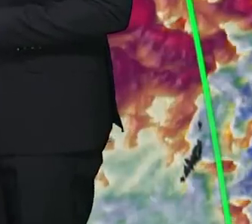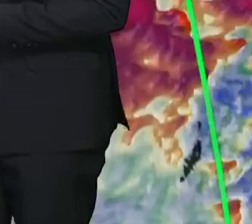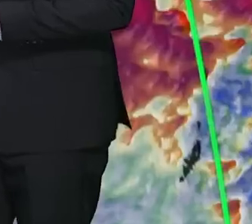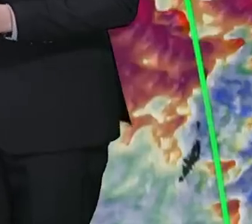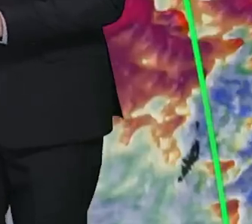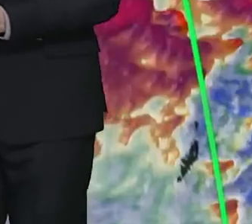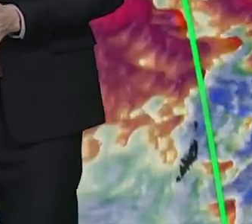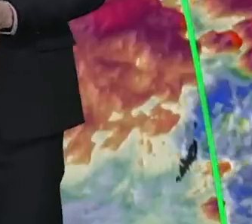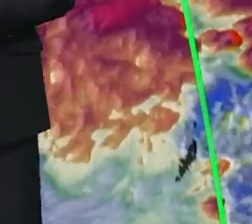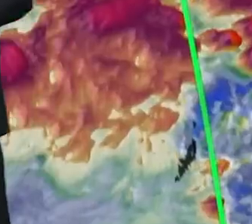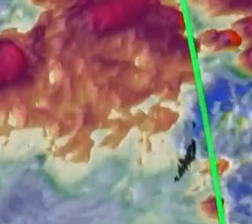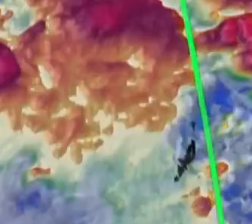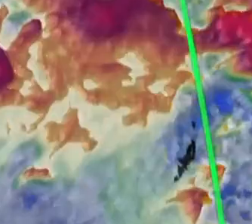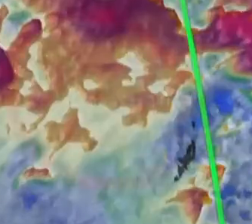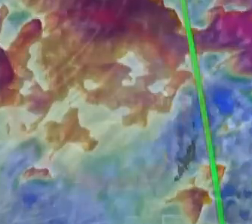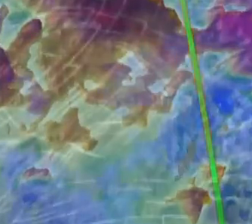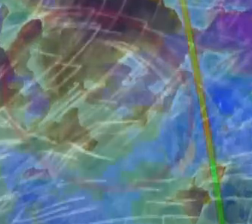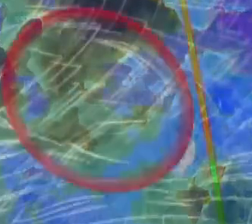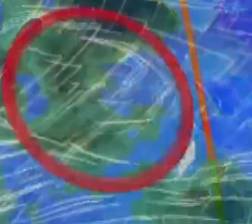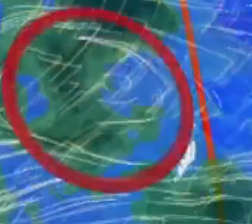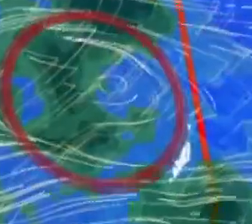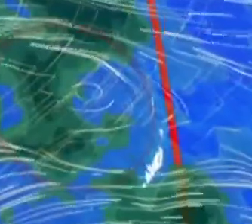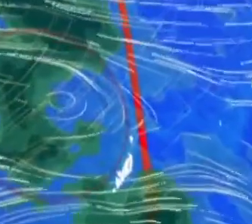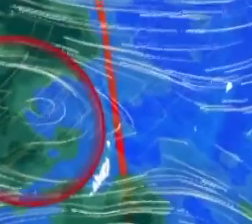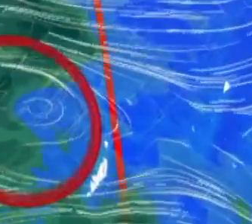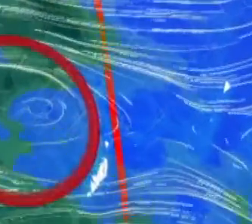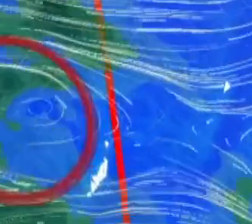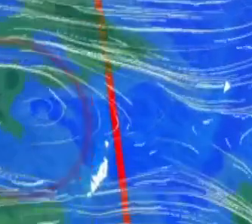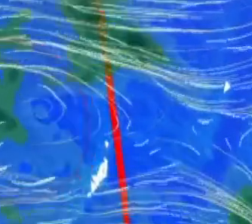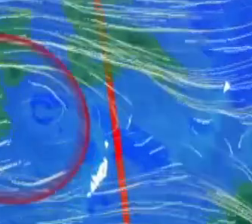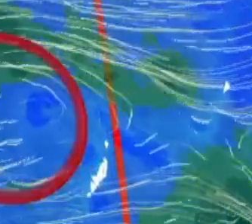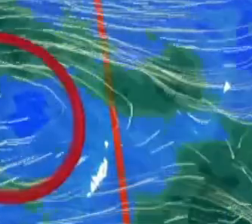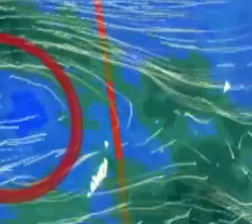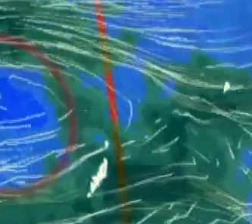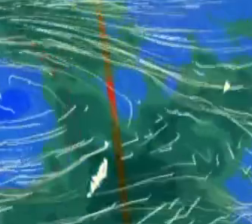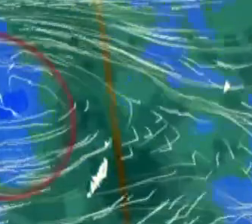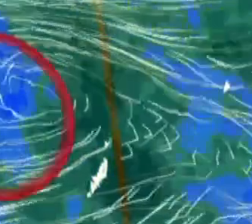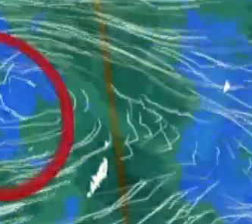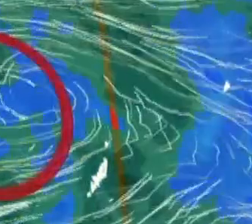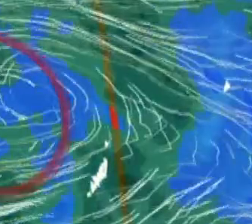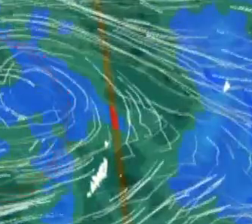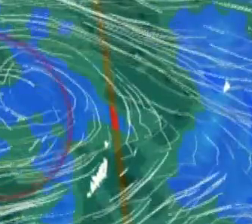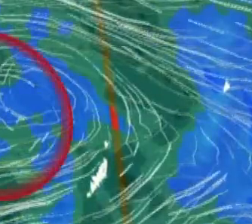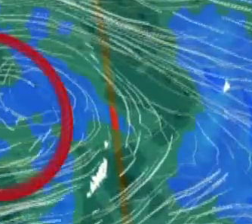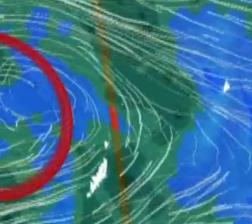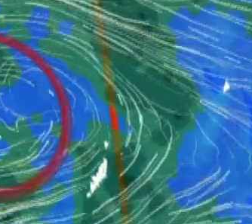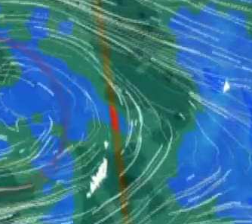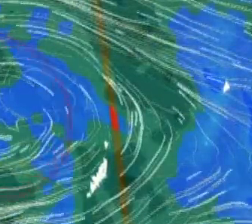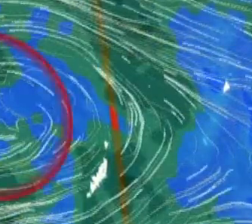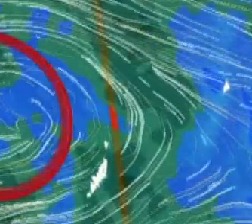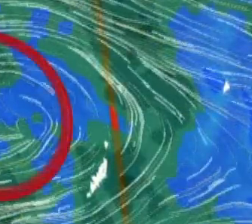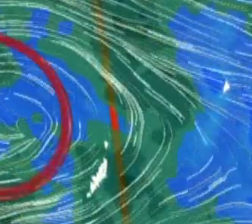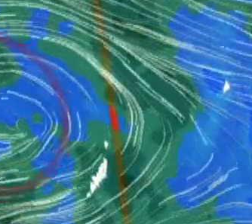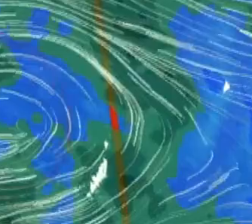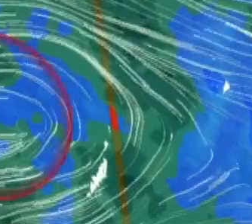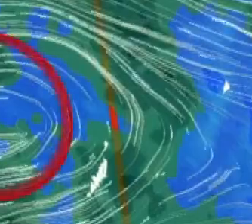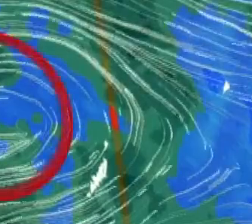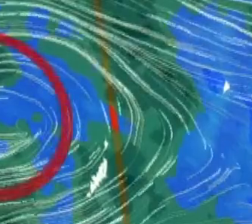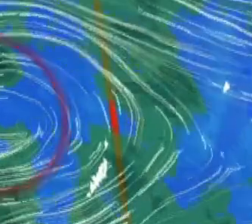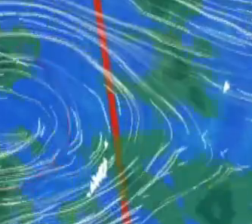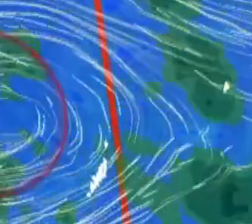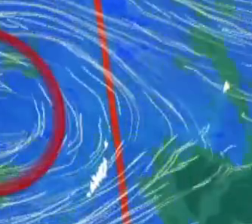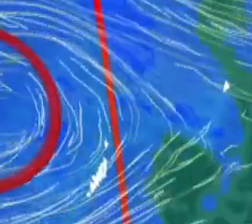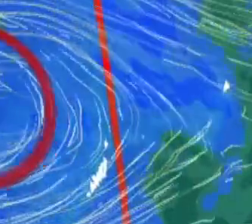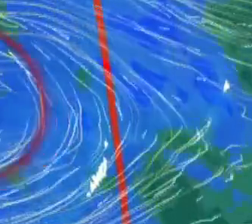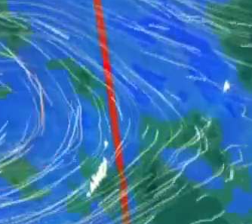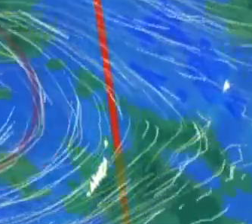handa, kapamilya. Bukas naman, posibleng may low pressure area na mabuo sa silangan po ng Mindanao sa loob ng ITZZ. At sa weekday, kikilos po